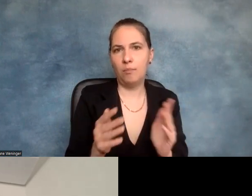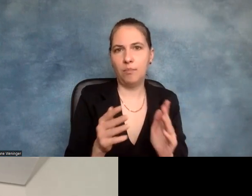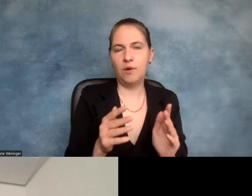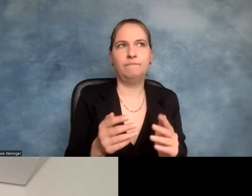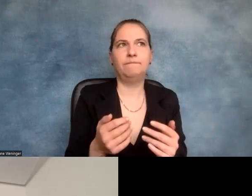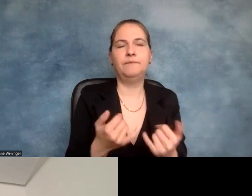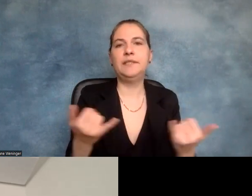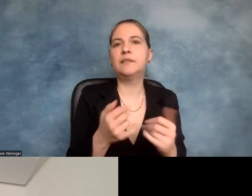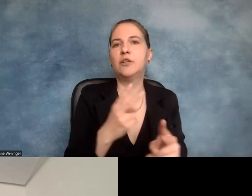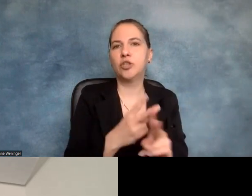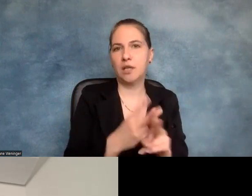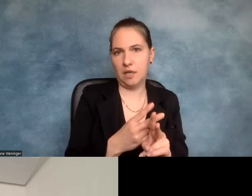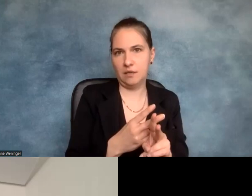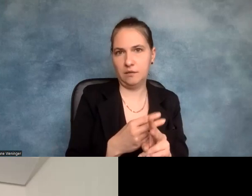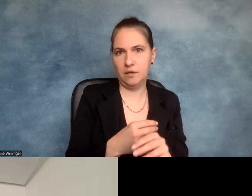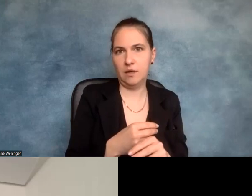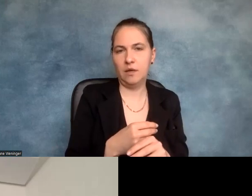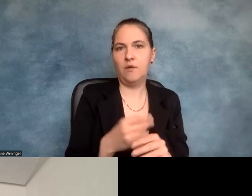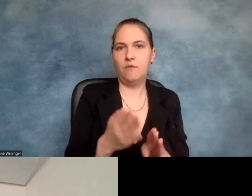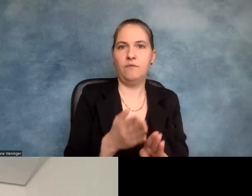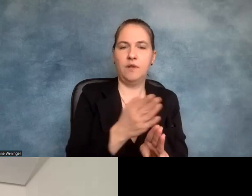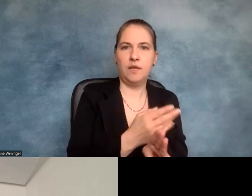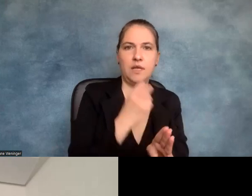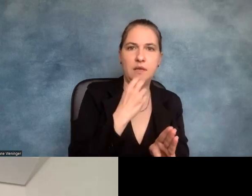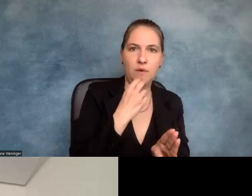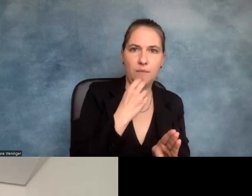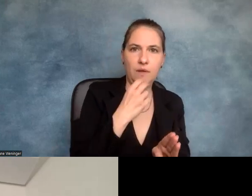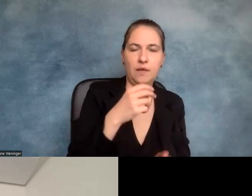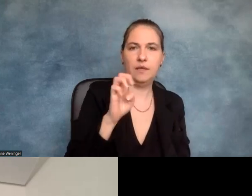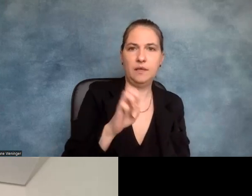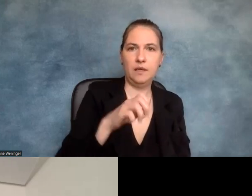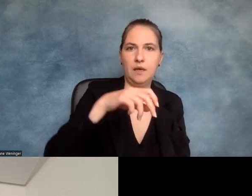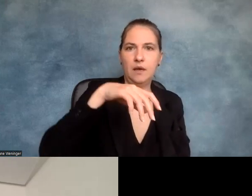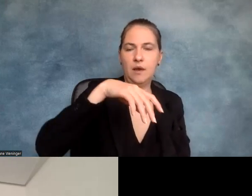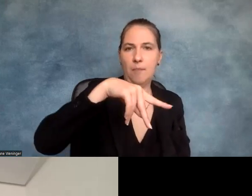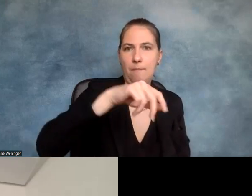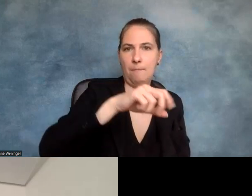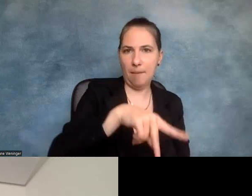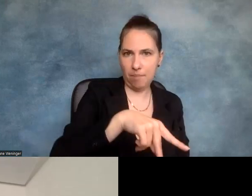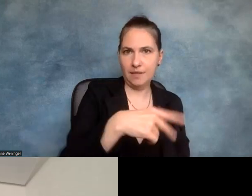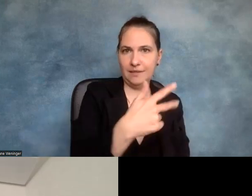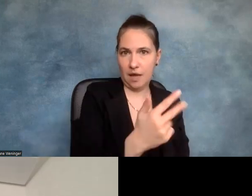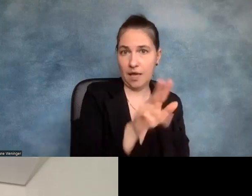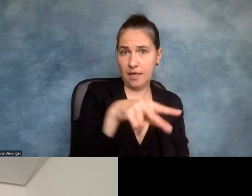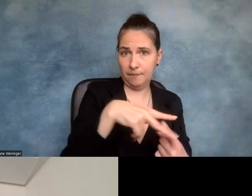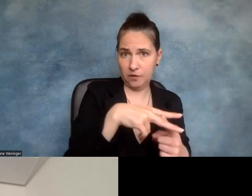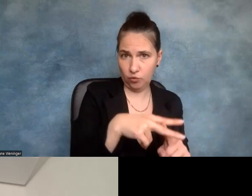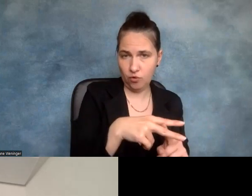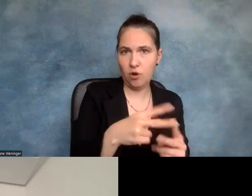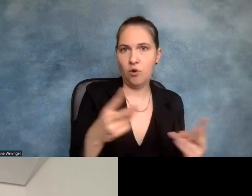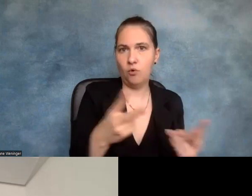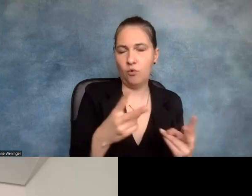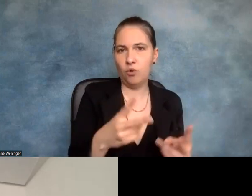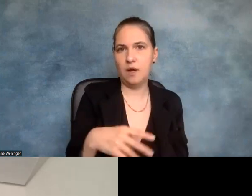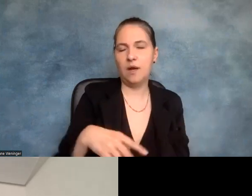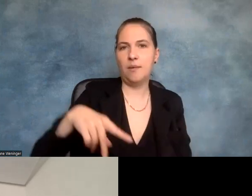oder als PDF gemacht wurden. Für EPUB 3 gibt es auch ein Tool, um das zu prüfen. Müsste ich nachher